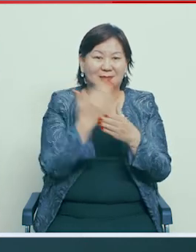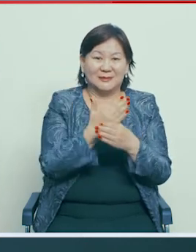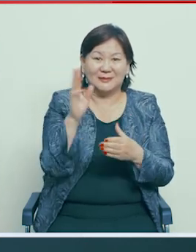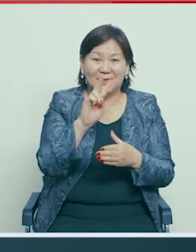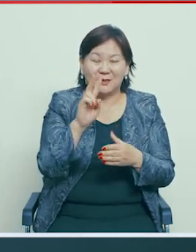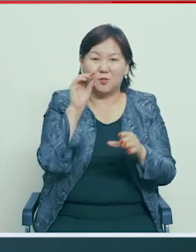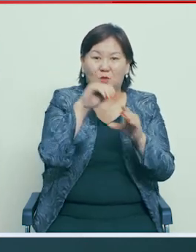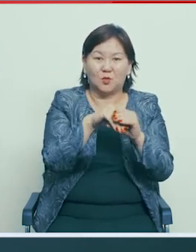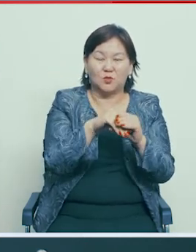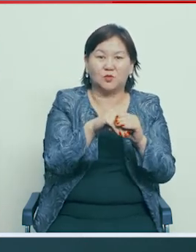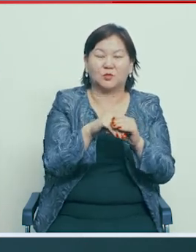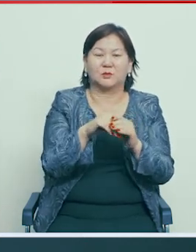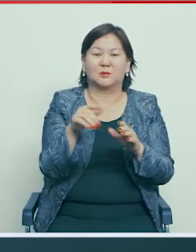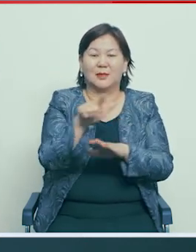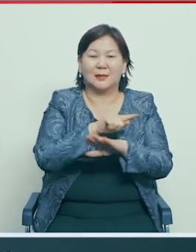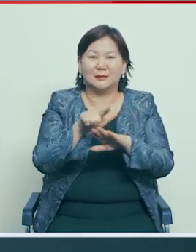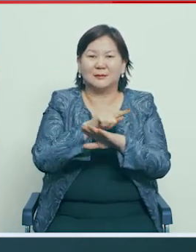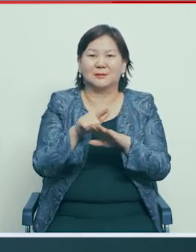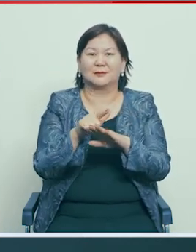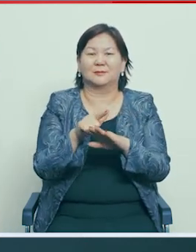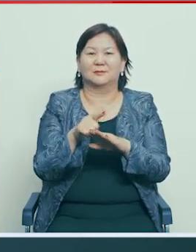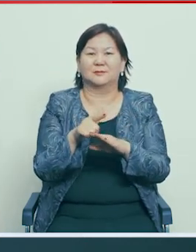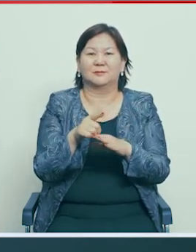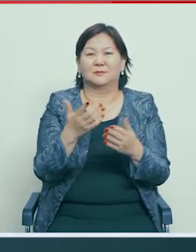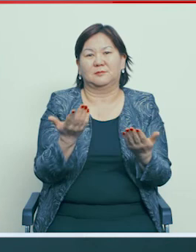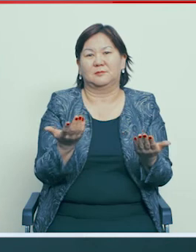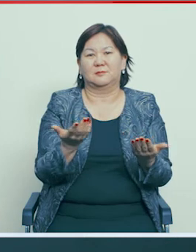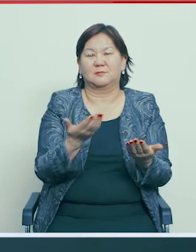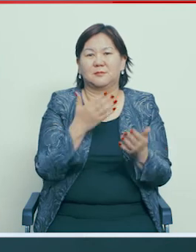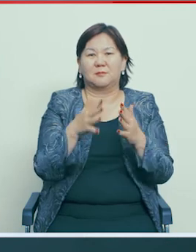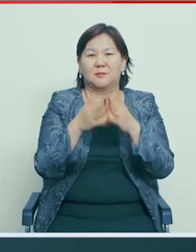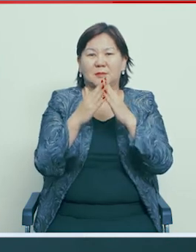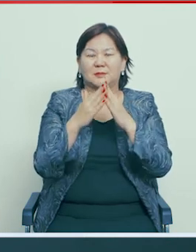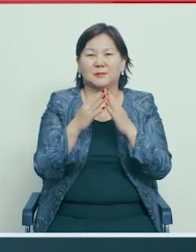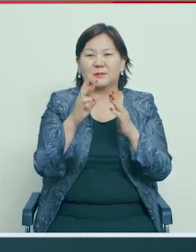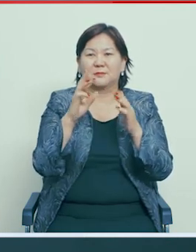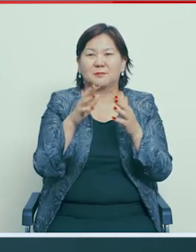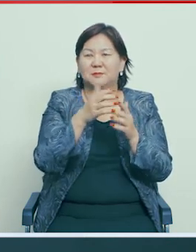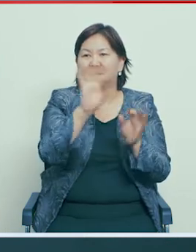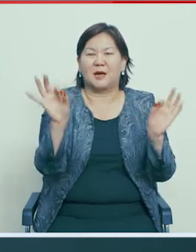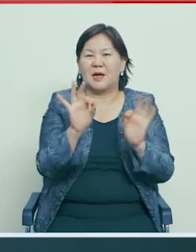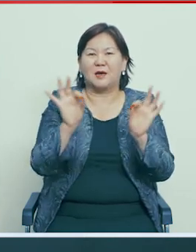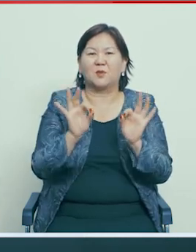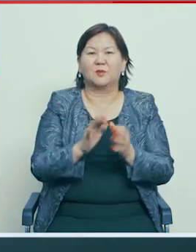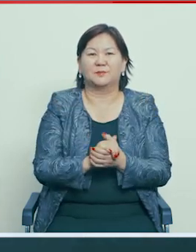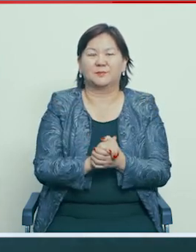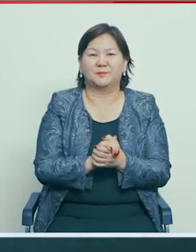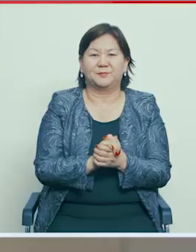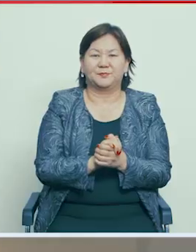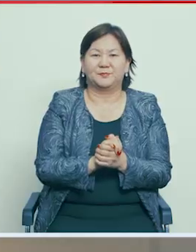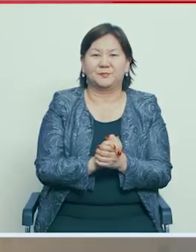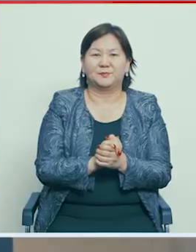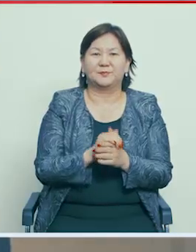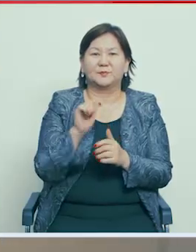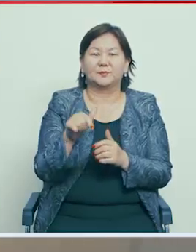зорчоод явах газар за ер нь байшин яг цогцтын байшин бол бараг л байхгүй. Тийм.